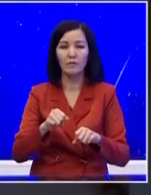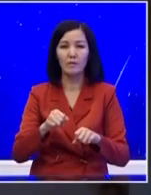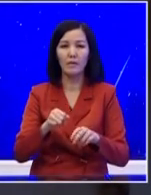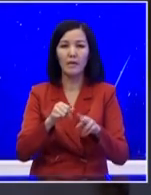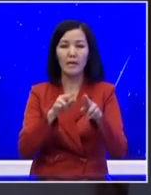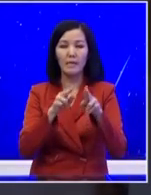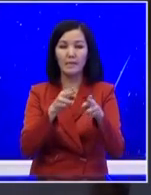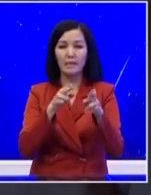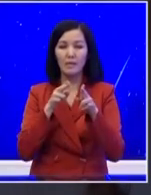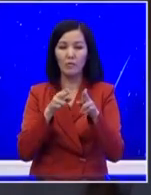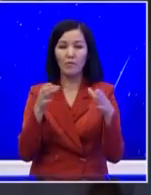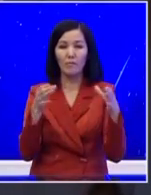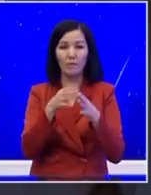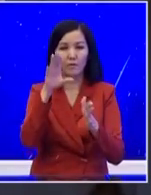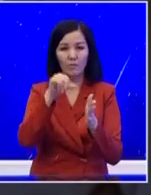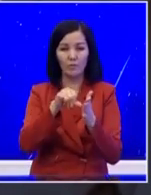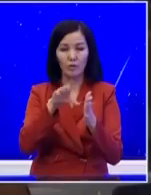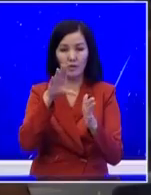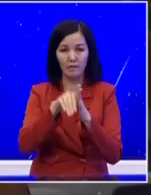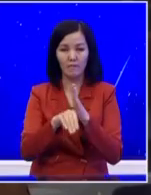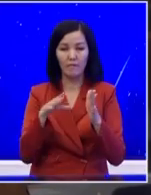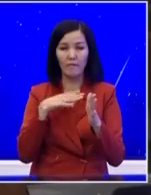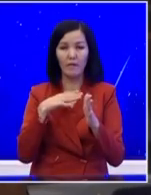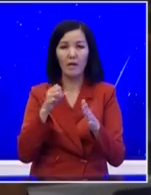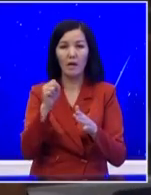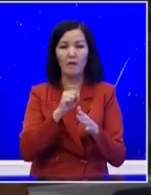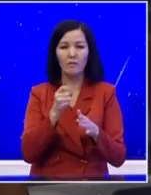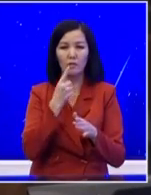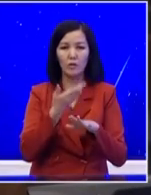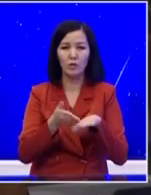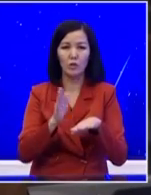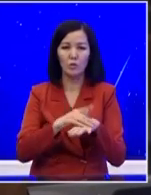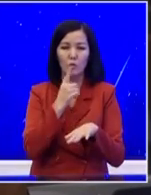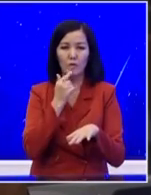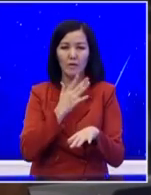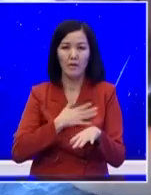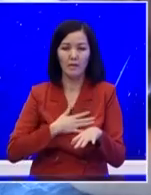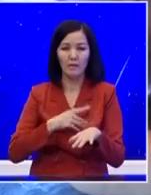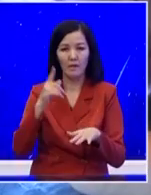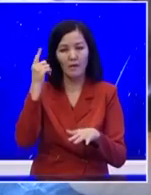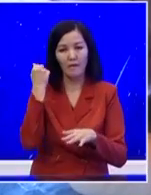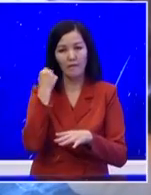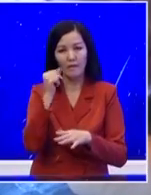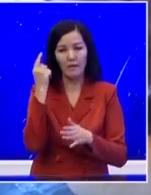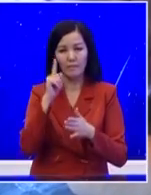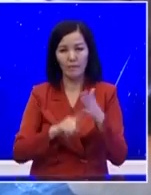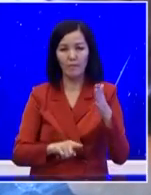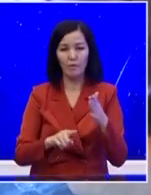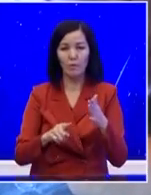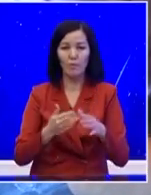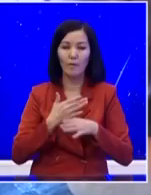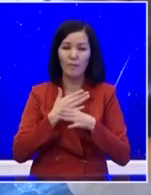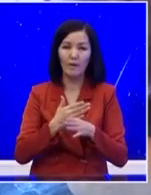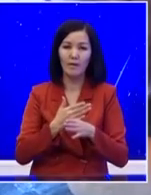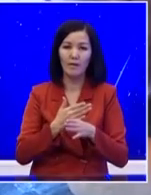стрелковой дивизии Степного фронта. В том же году в августе был тяжело ранен, но вера в победу и любовь к родине помогли молодому